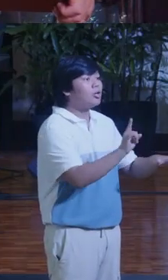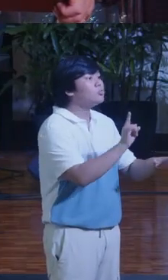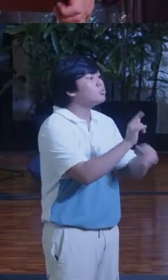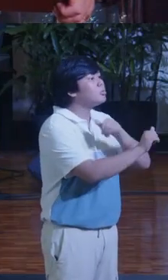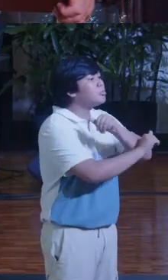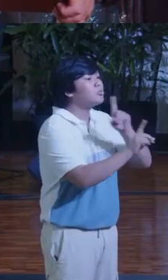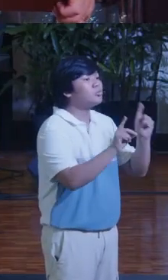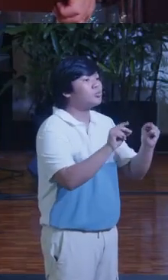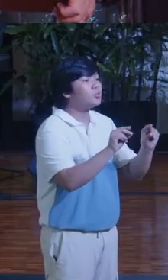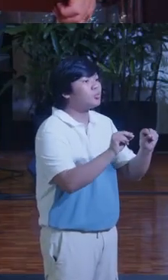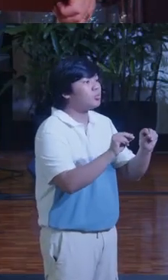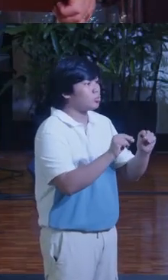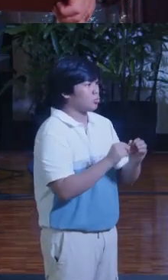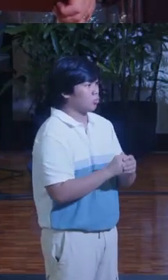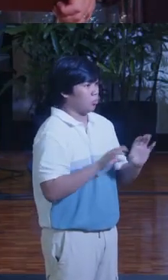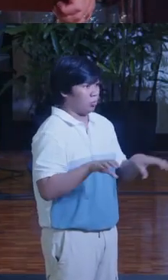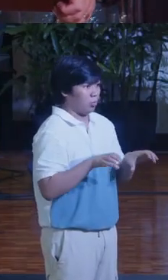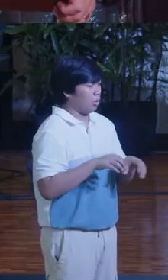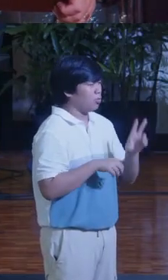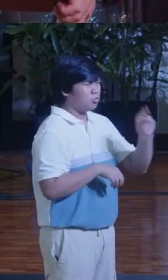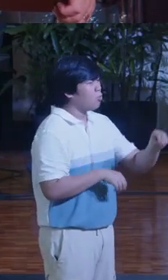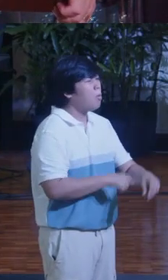kanyang magiging descendants.